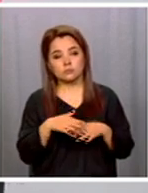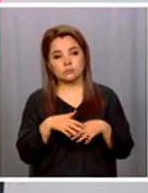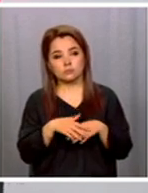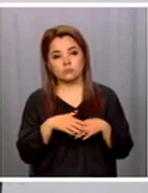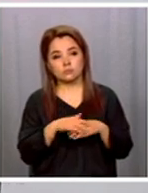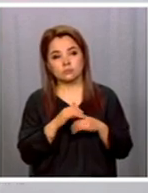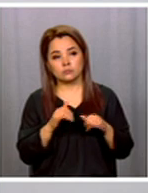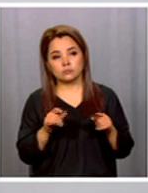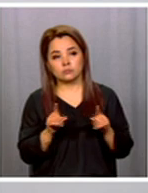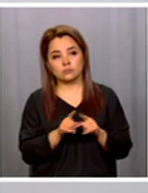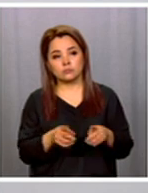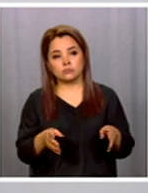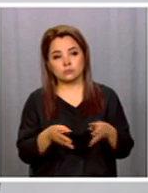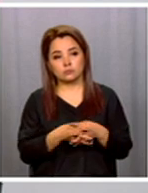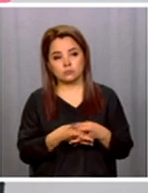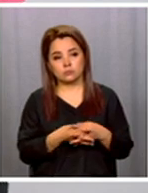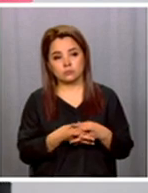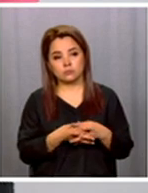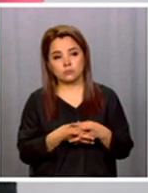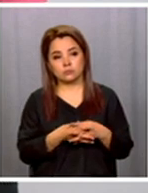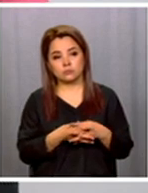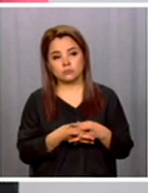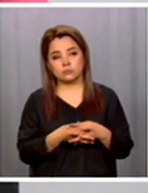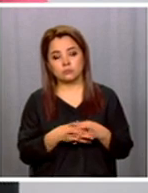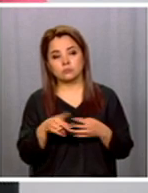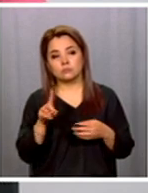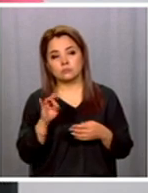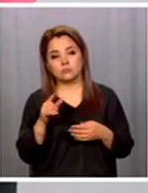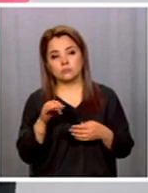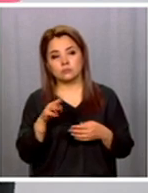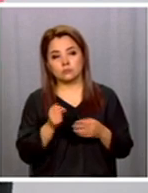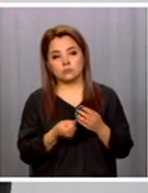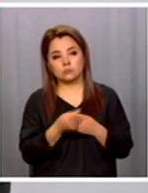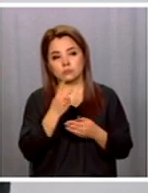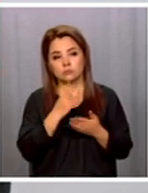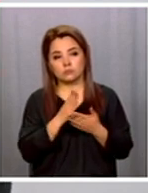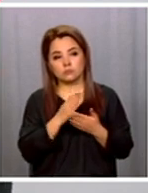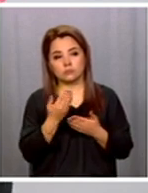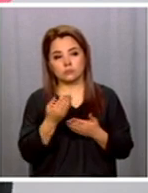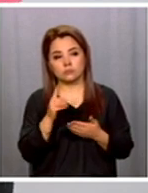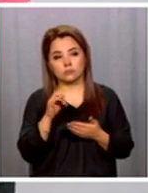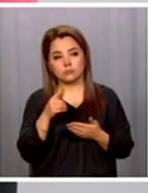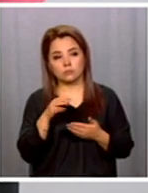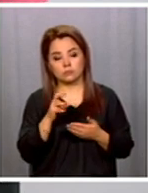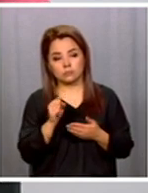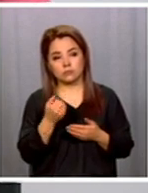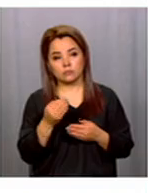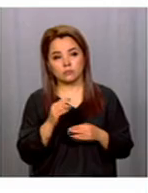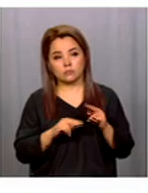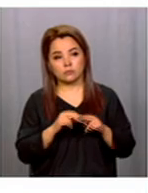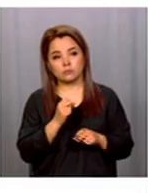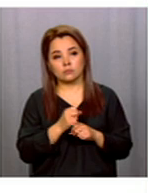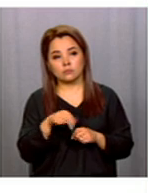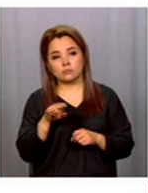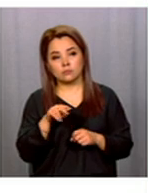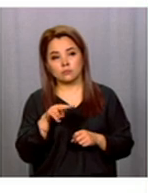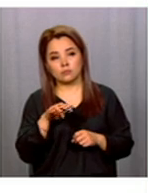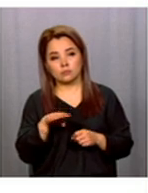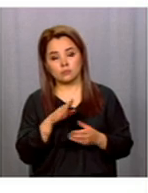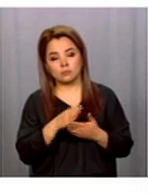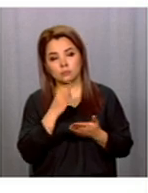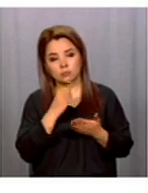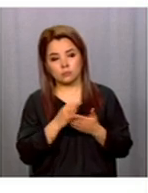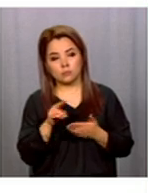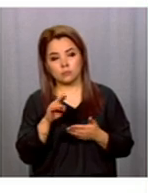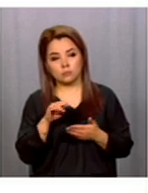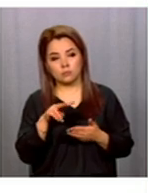жұмыртқа жасушасынан, яғни зигота пайда болады. Зиготаның хромосомасы диплоидты болады.